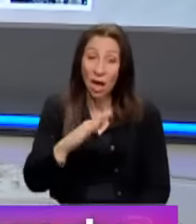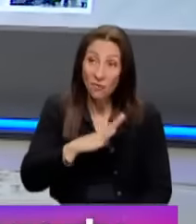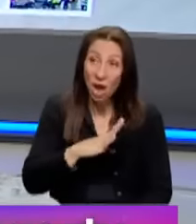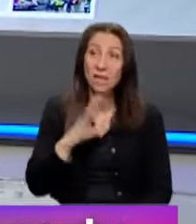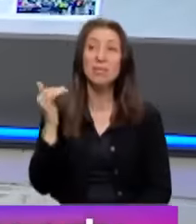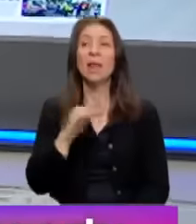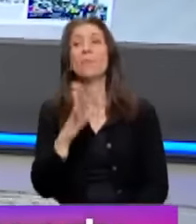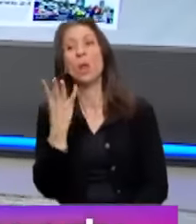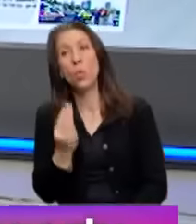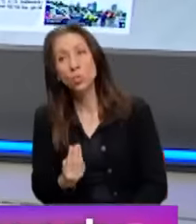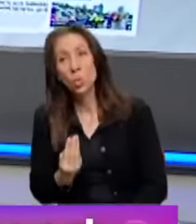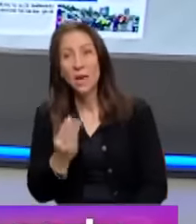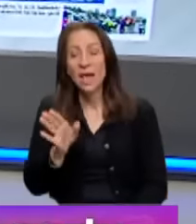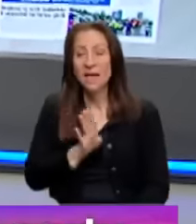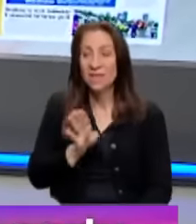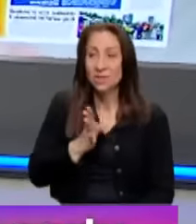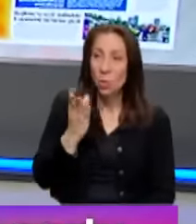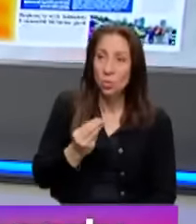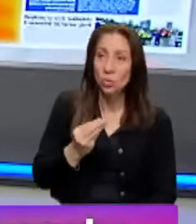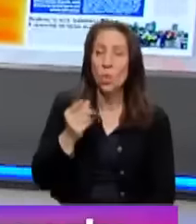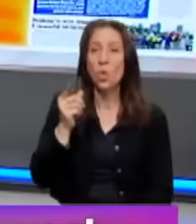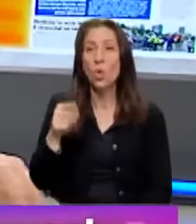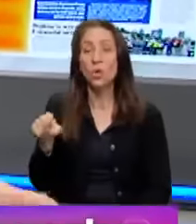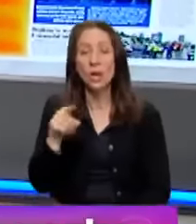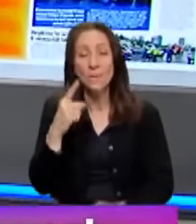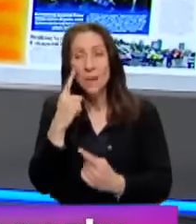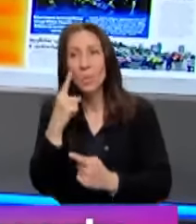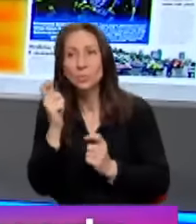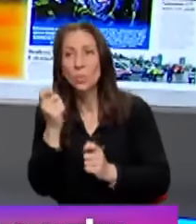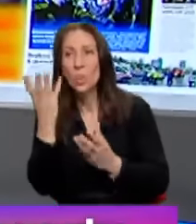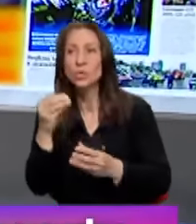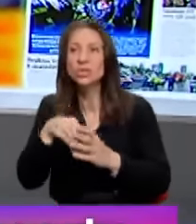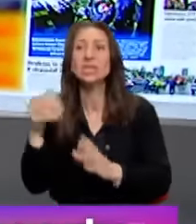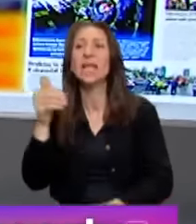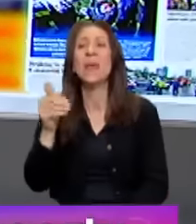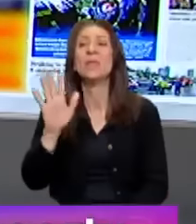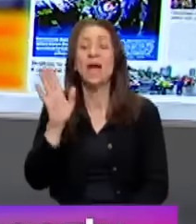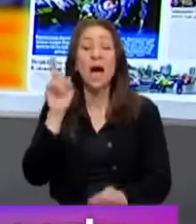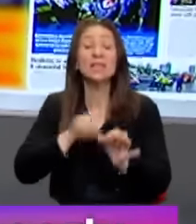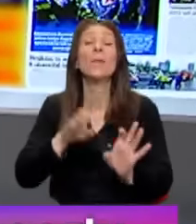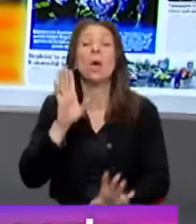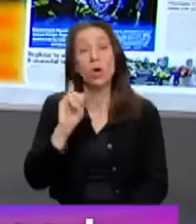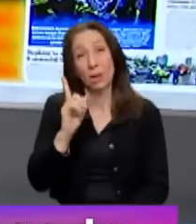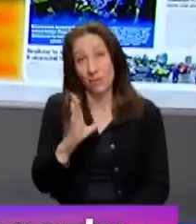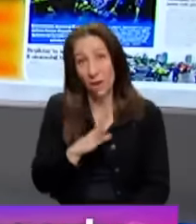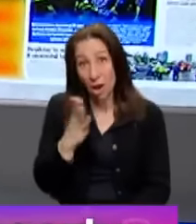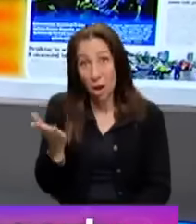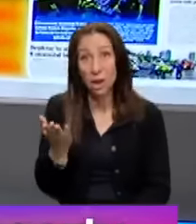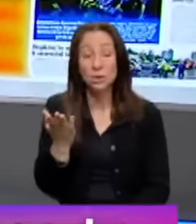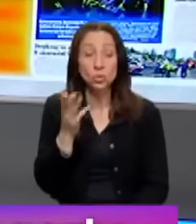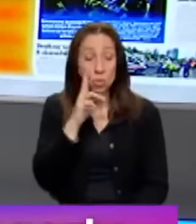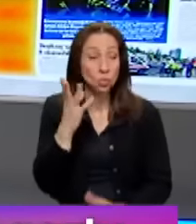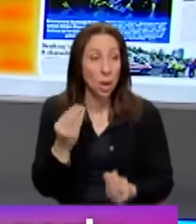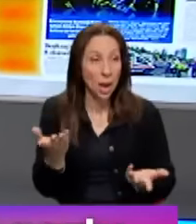gelemeyenler oldu belki evlatları da oldu ve Onlara bakmak zorunda kalan atanmayan öğretmenlerimiz var